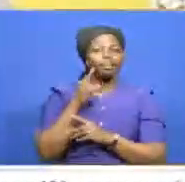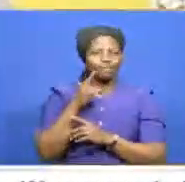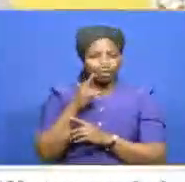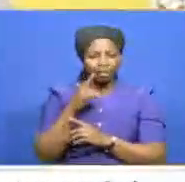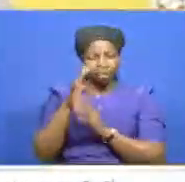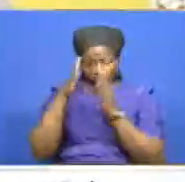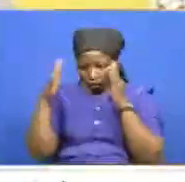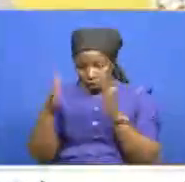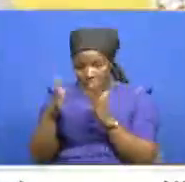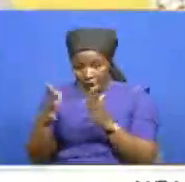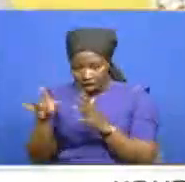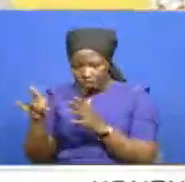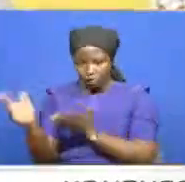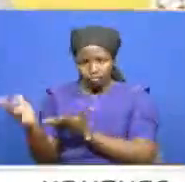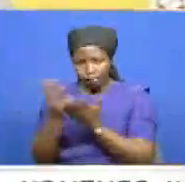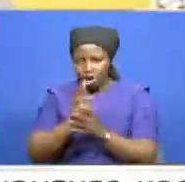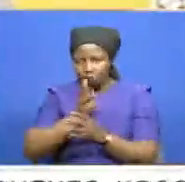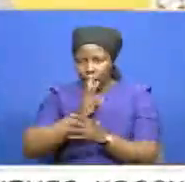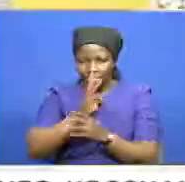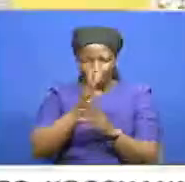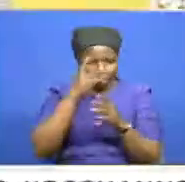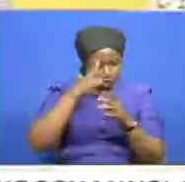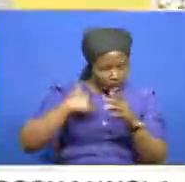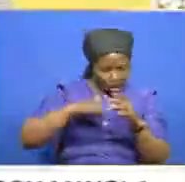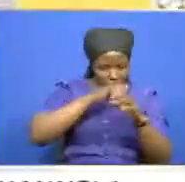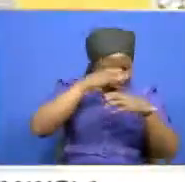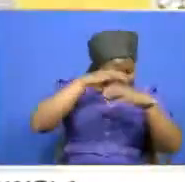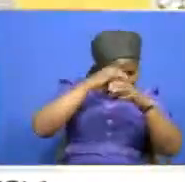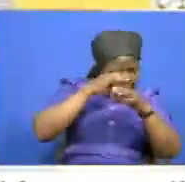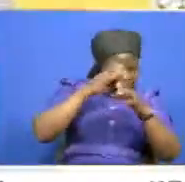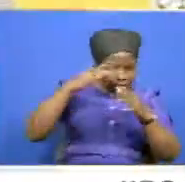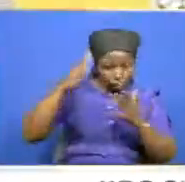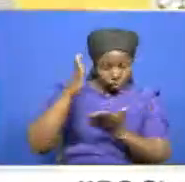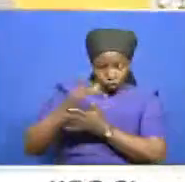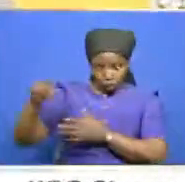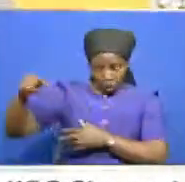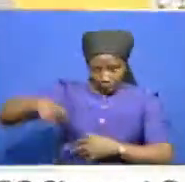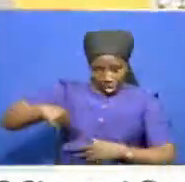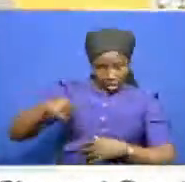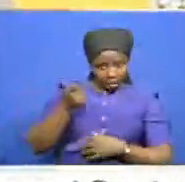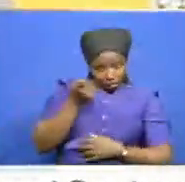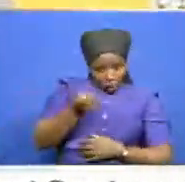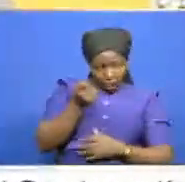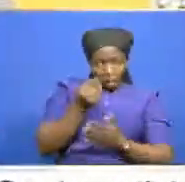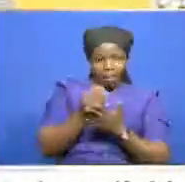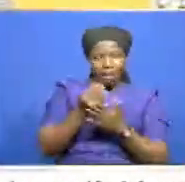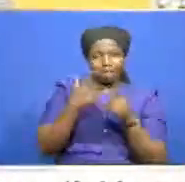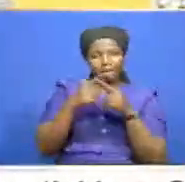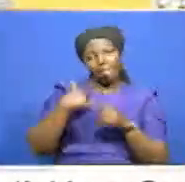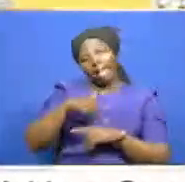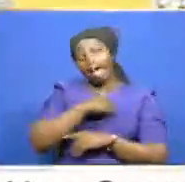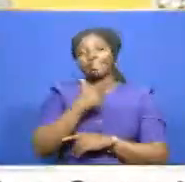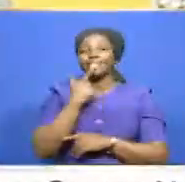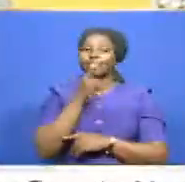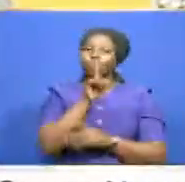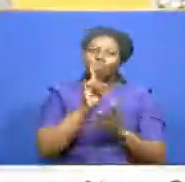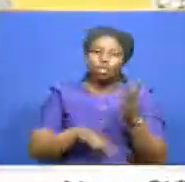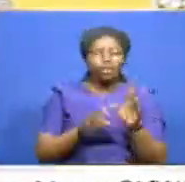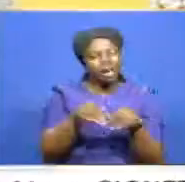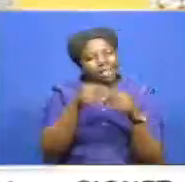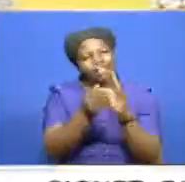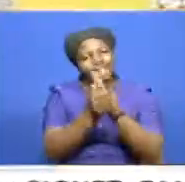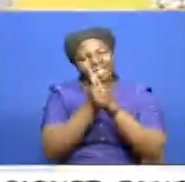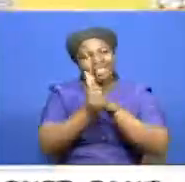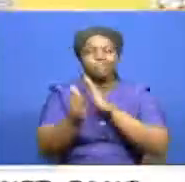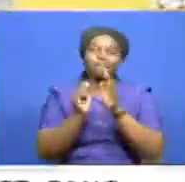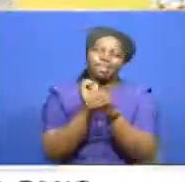tukuangalie. Ijapokuwa unatulipa pesa kidogo, lakini tunakuambia, tunakupatia expert advice kama hiyo maji